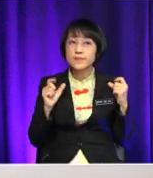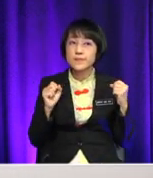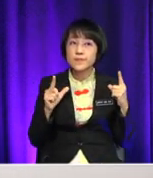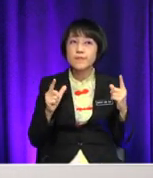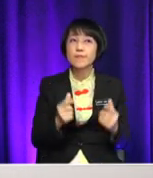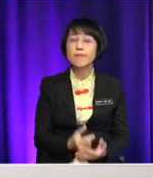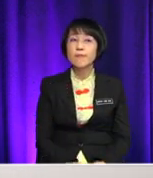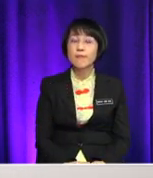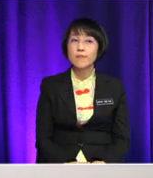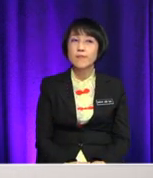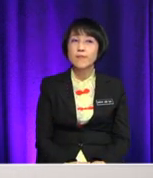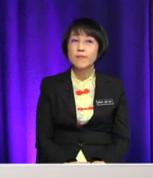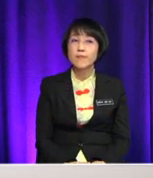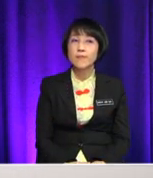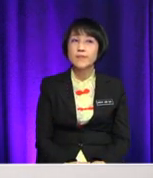orang